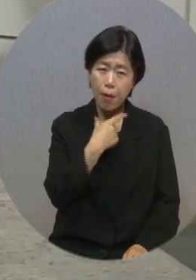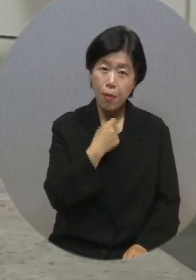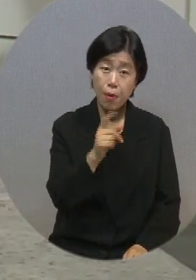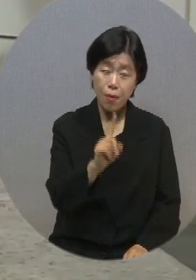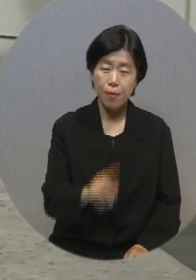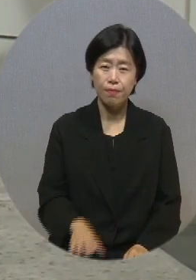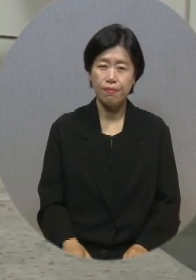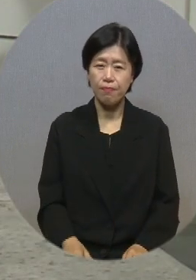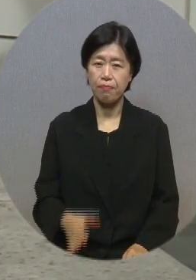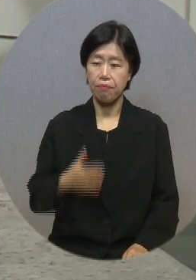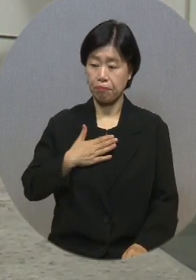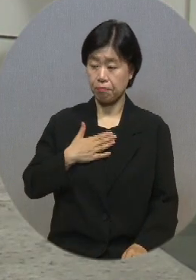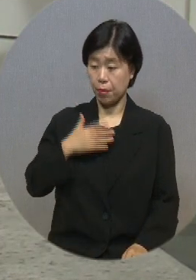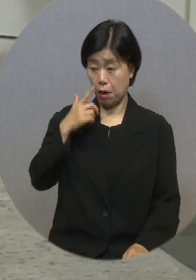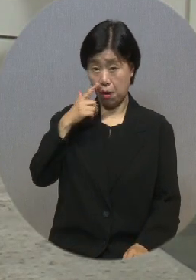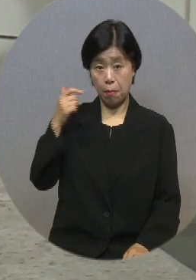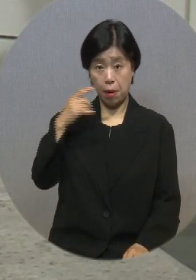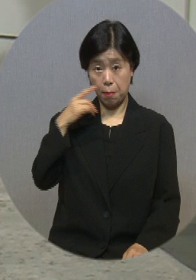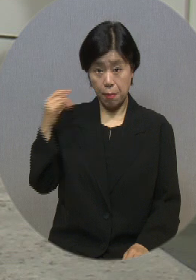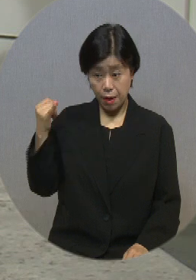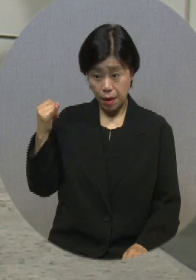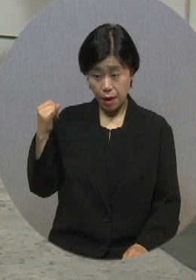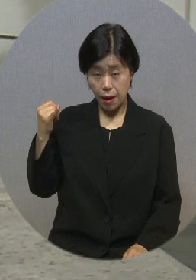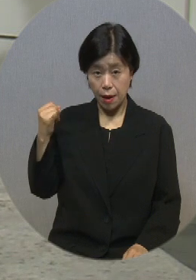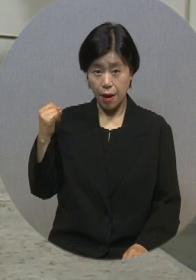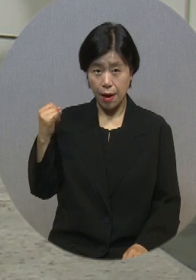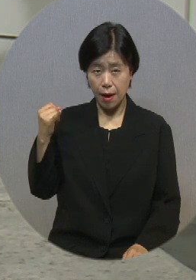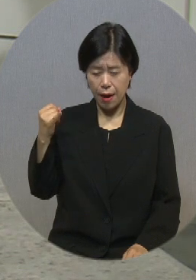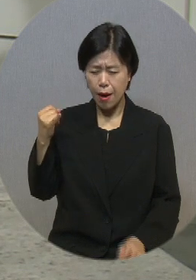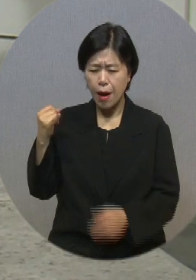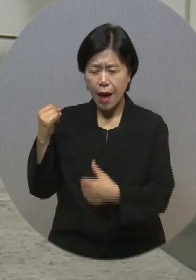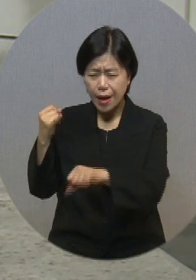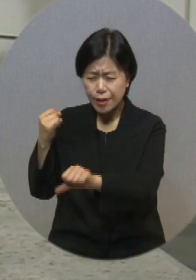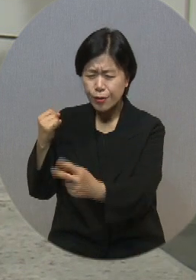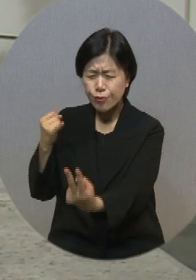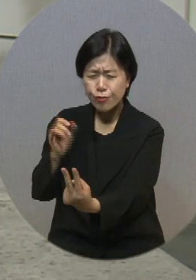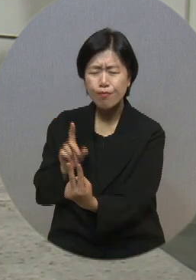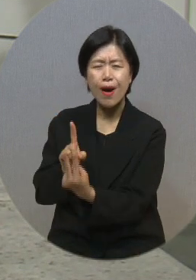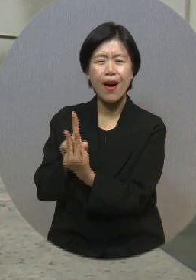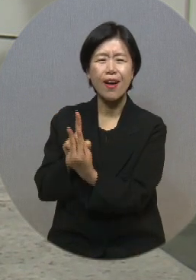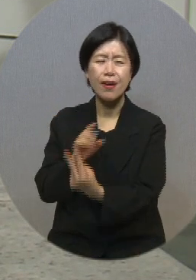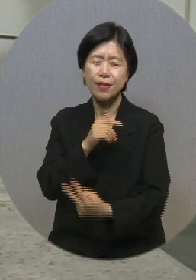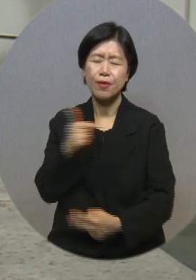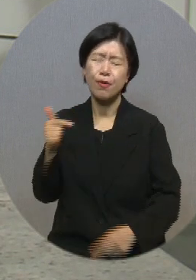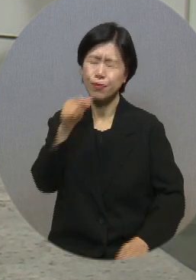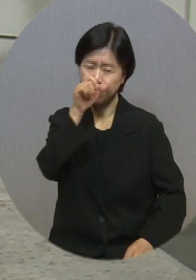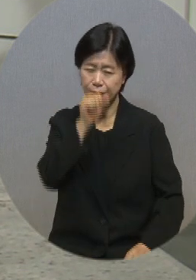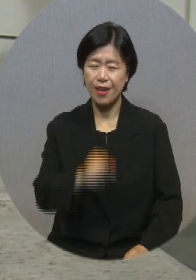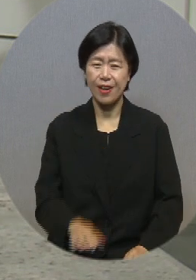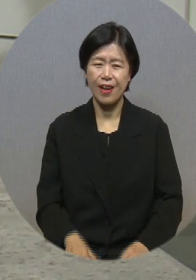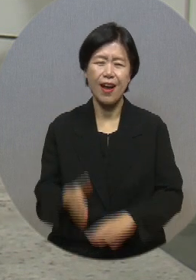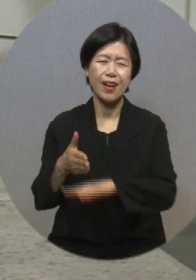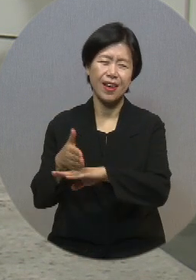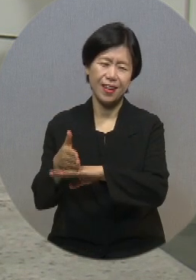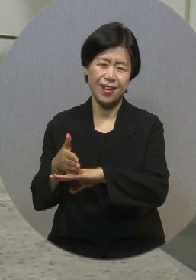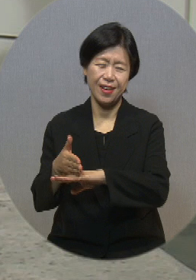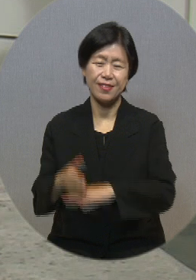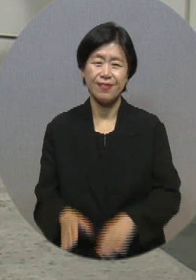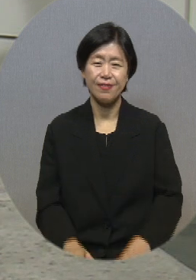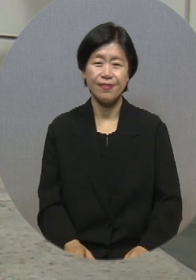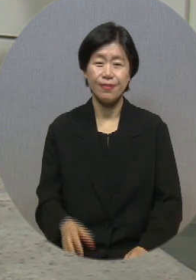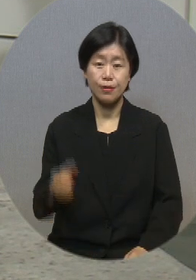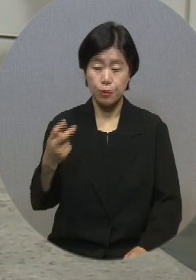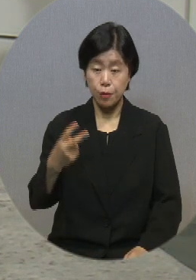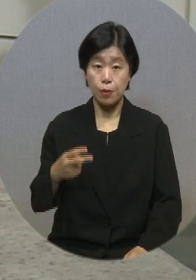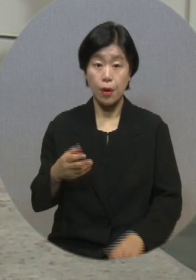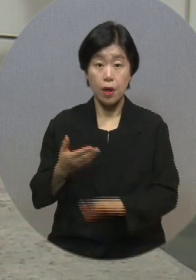아들에게? 아빠, 엄마, 아들 저 태어나셔서 너무 감사하고 고맙고 네. 그리고 다문화